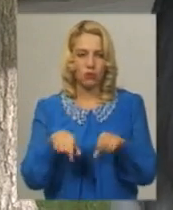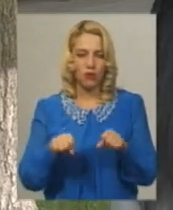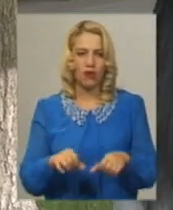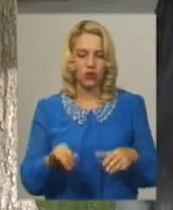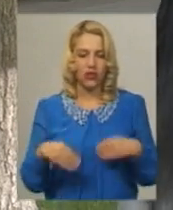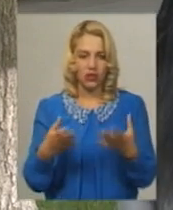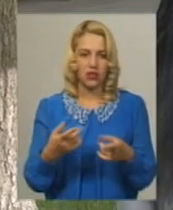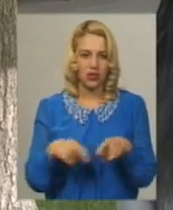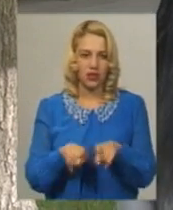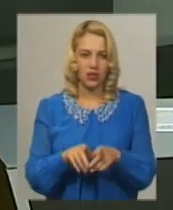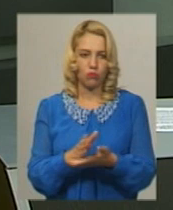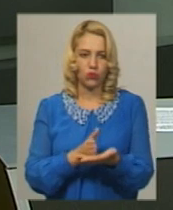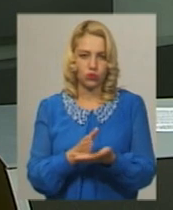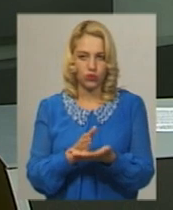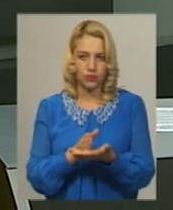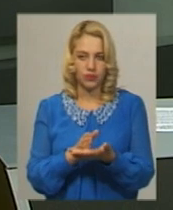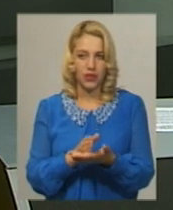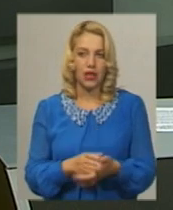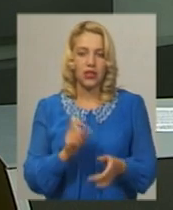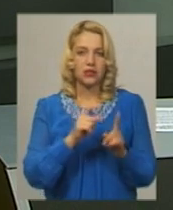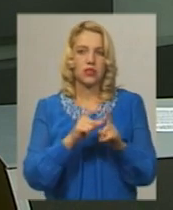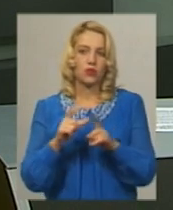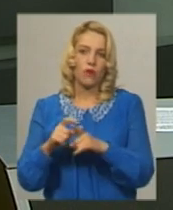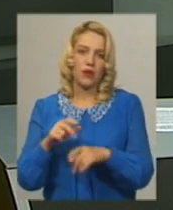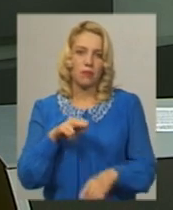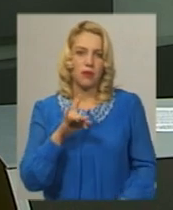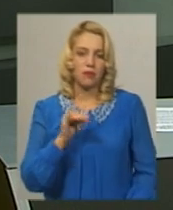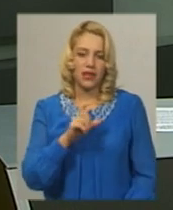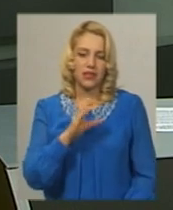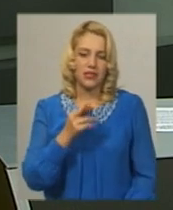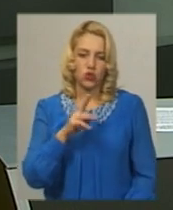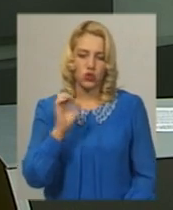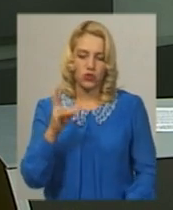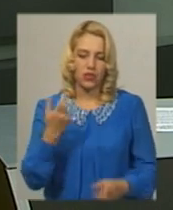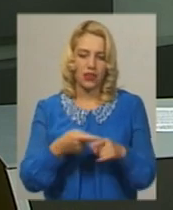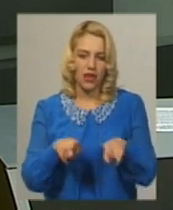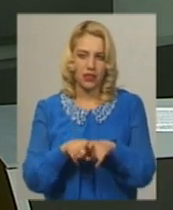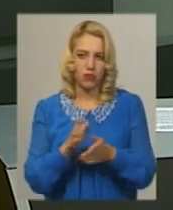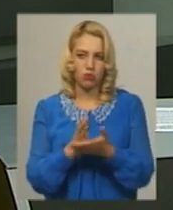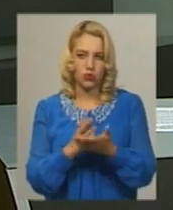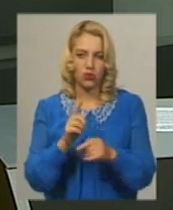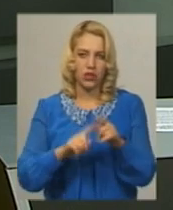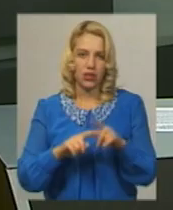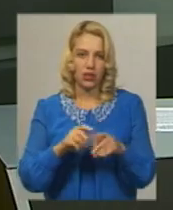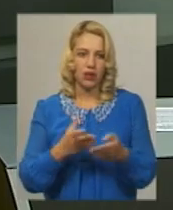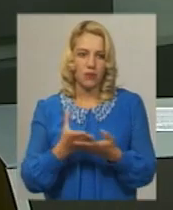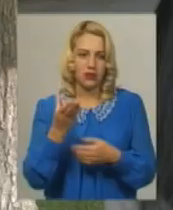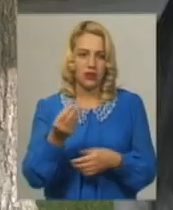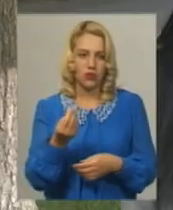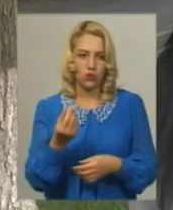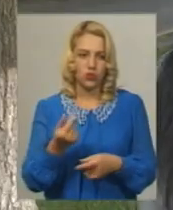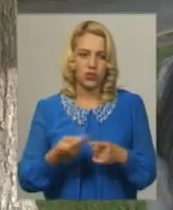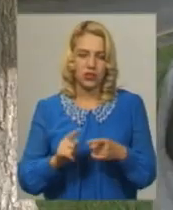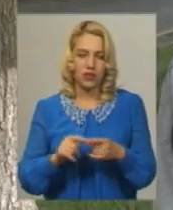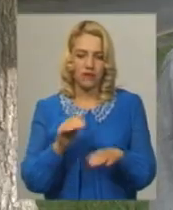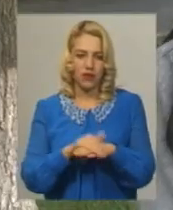надання послуг. За словами Галини Присяжнюк, за такі послуги рідні платили кошти.